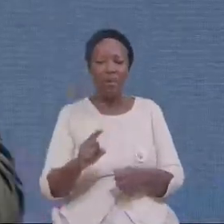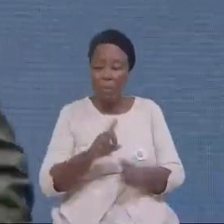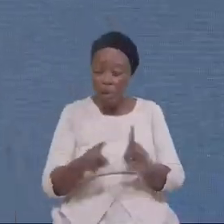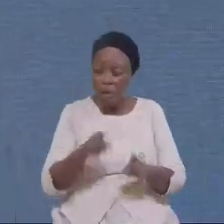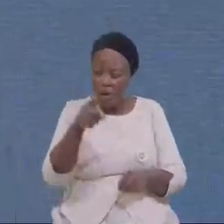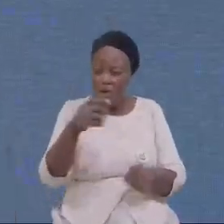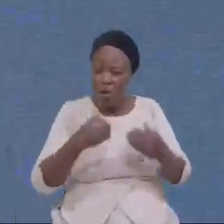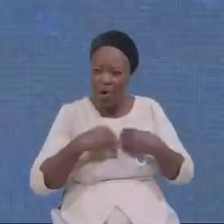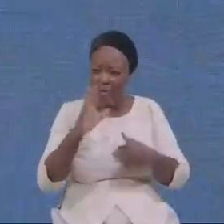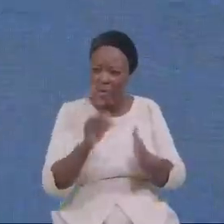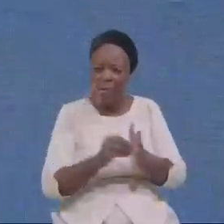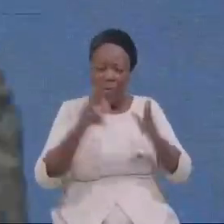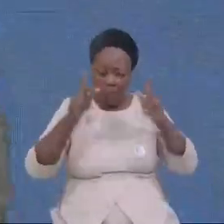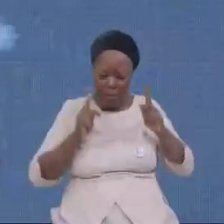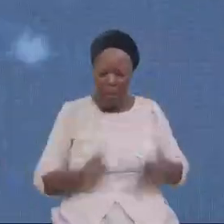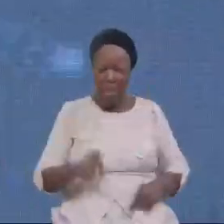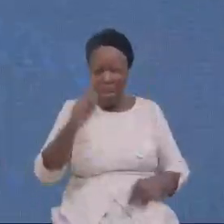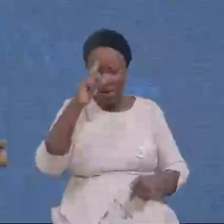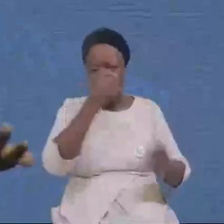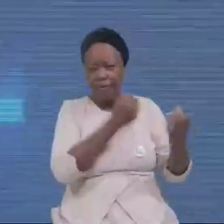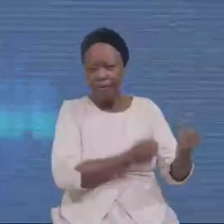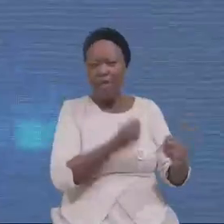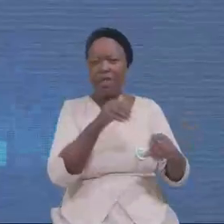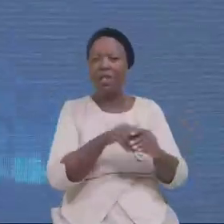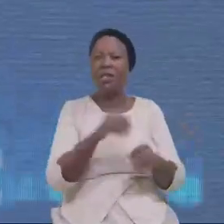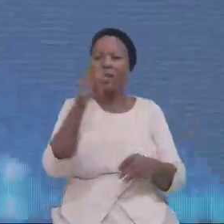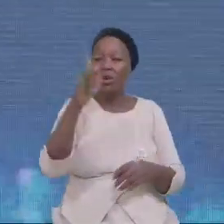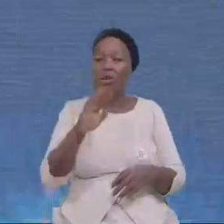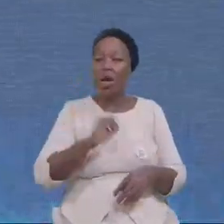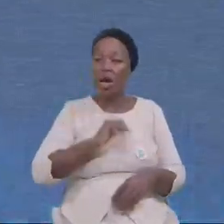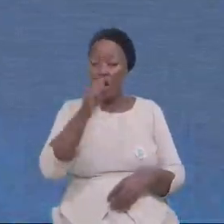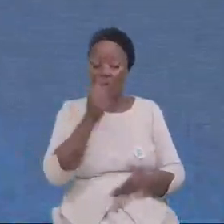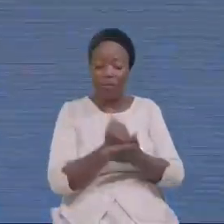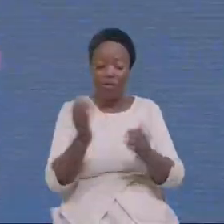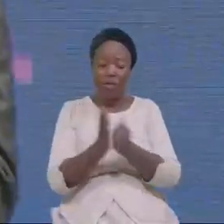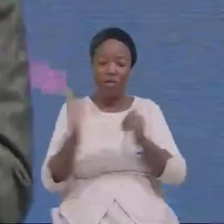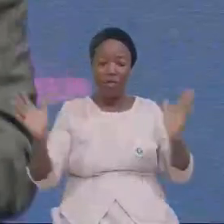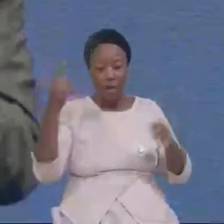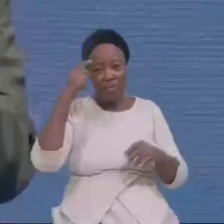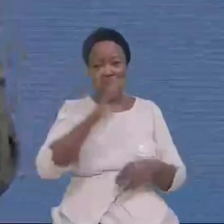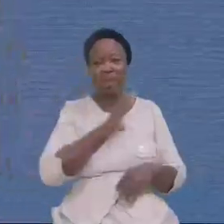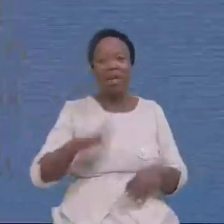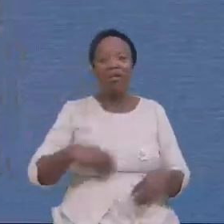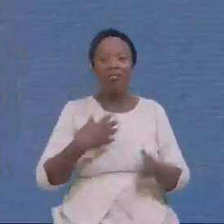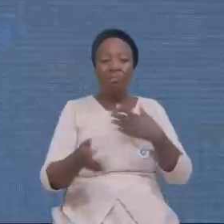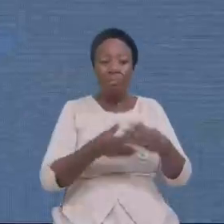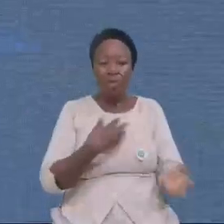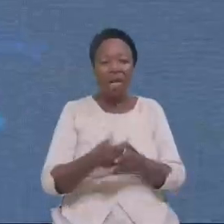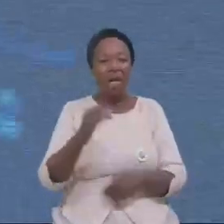vous avez votre foi personnelle en Dieu. J'ai été crucifié avec Christ. Si je